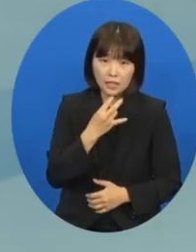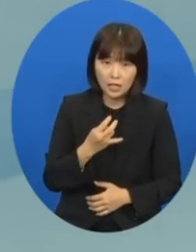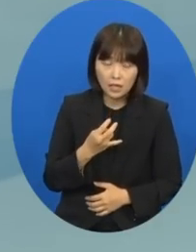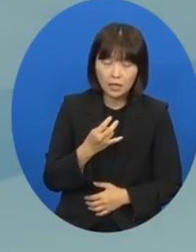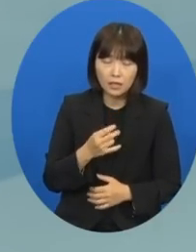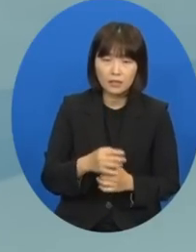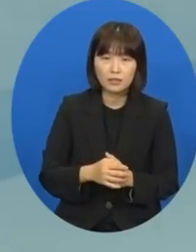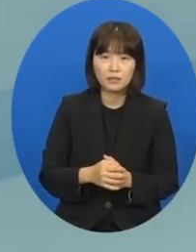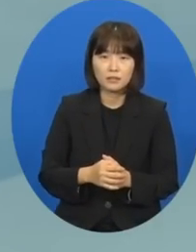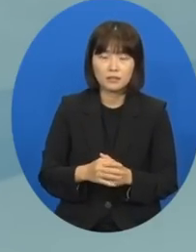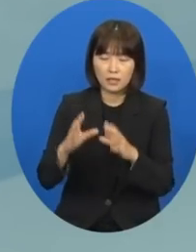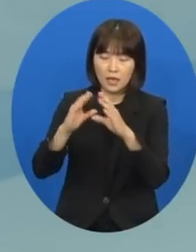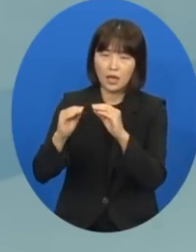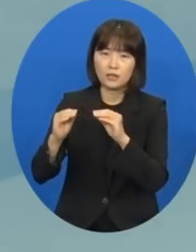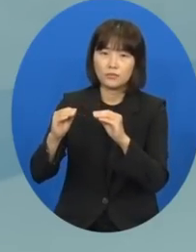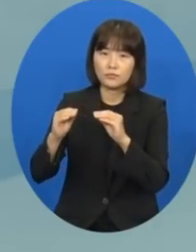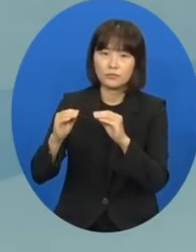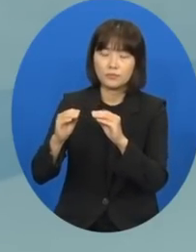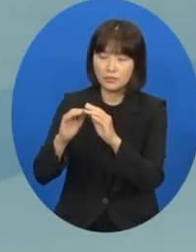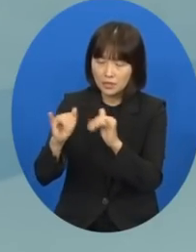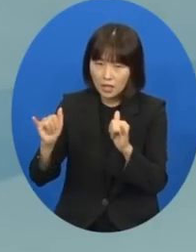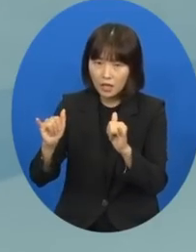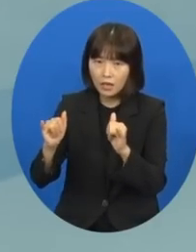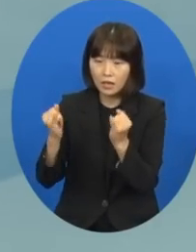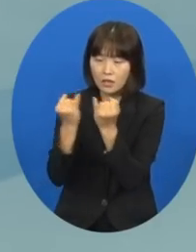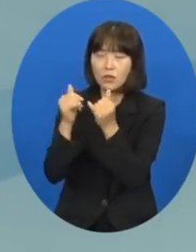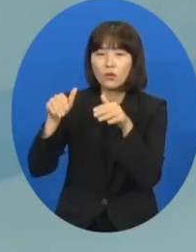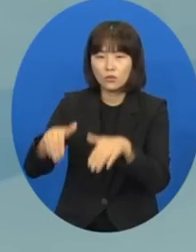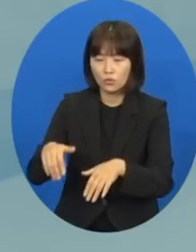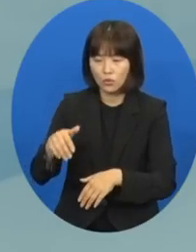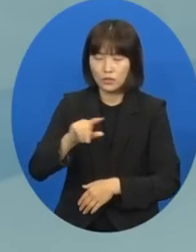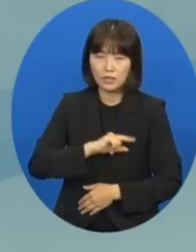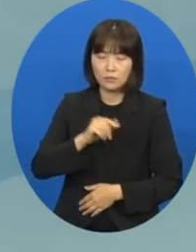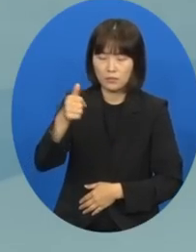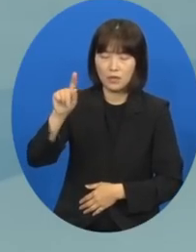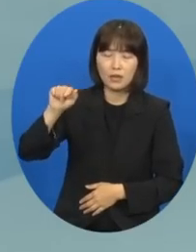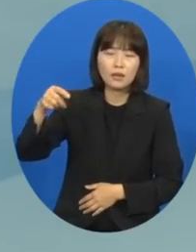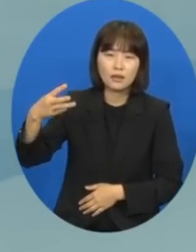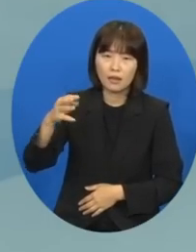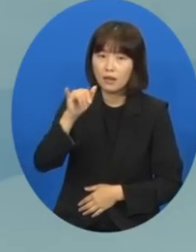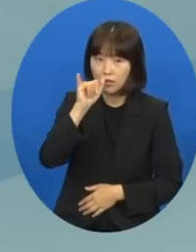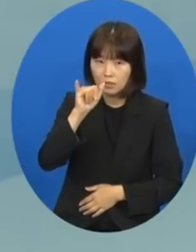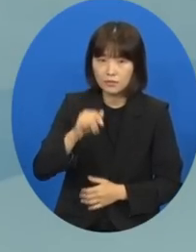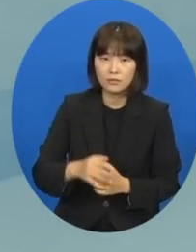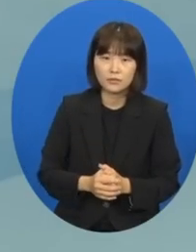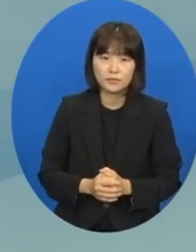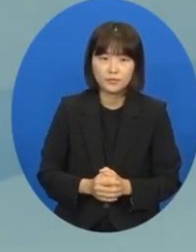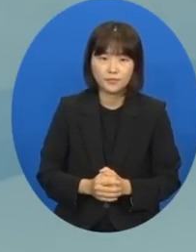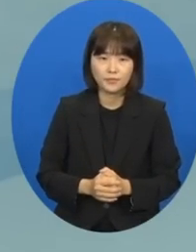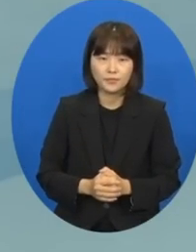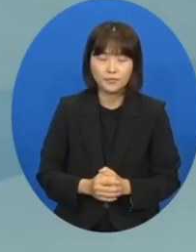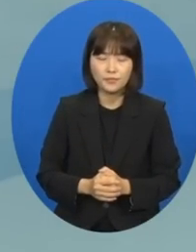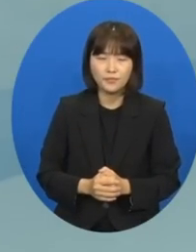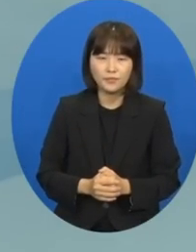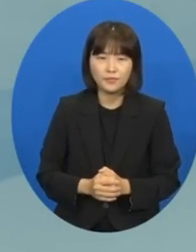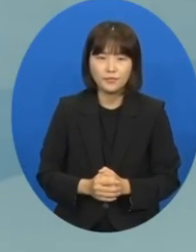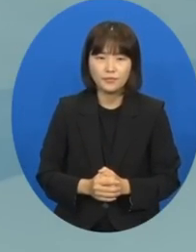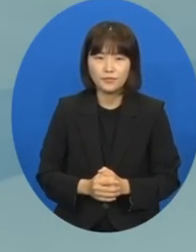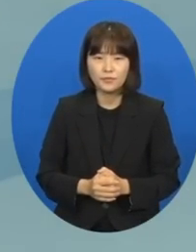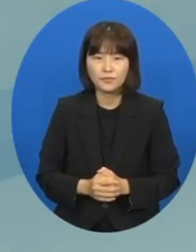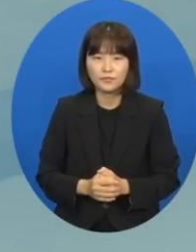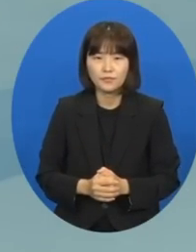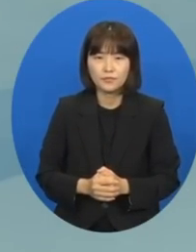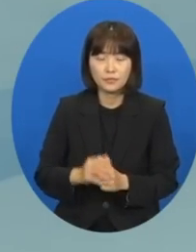있었냐면 애굽 출신의 여종 하갈이 있었습니다. 사례는 한 여종이 있으니 애굽 사람이요, 이름은 하갈이라.